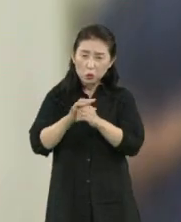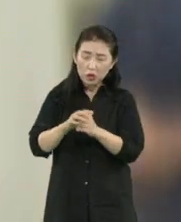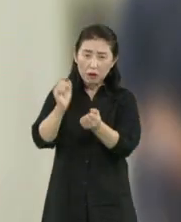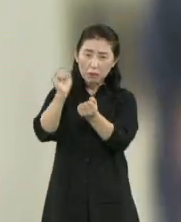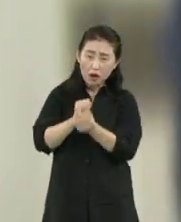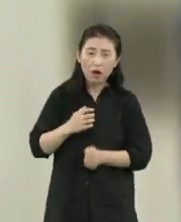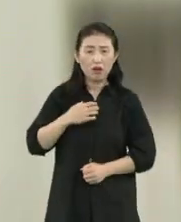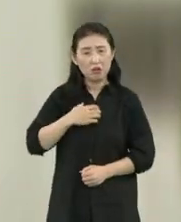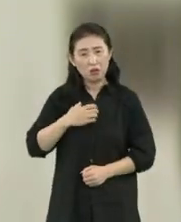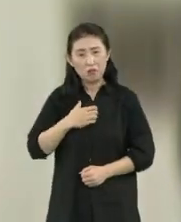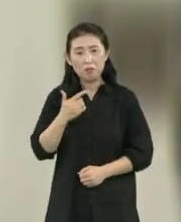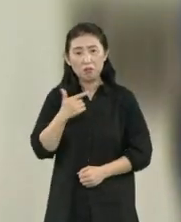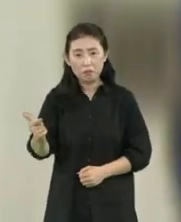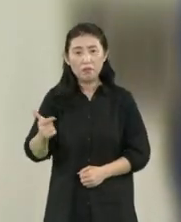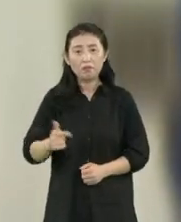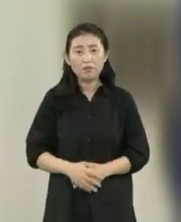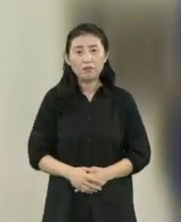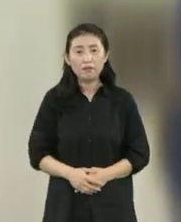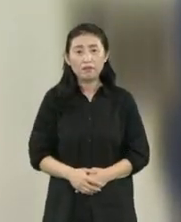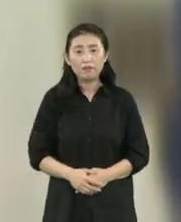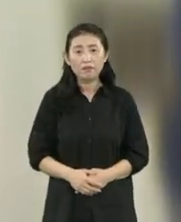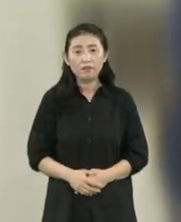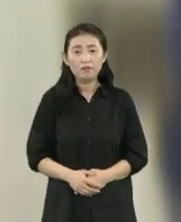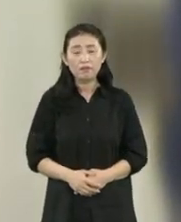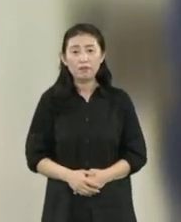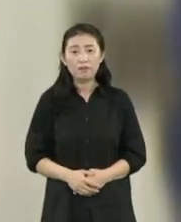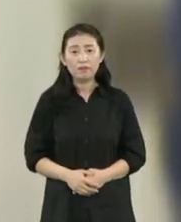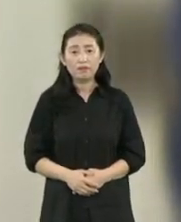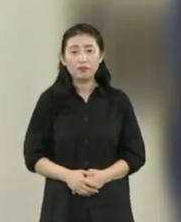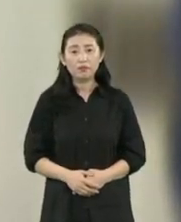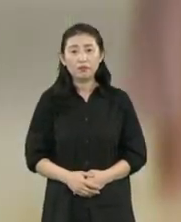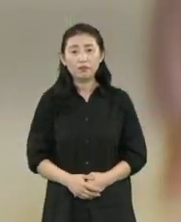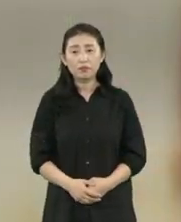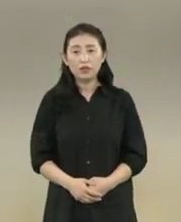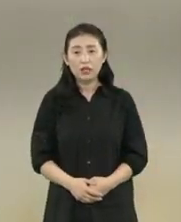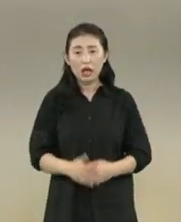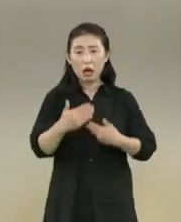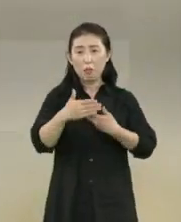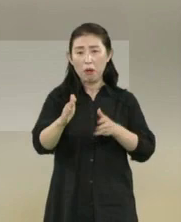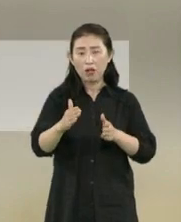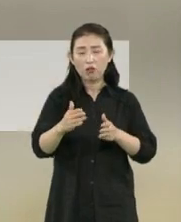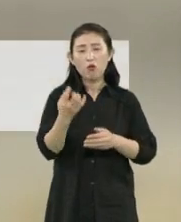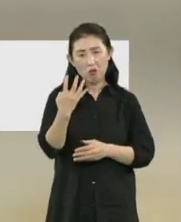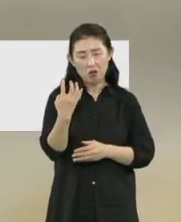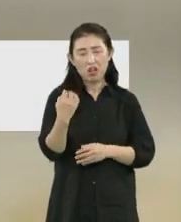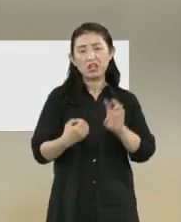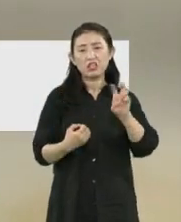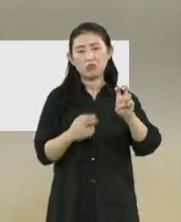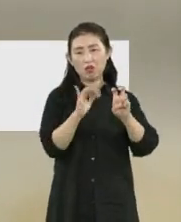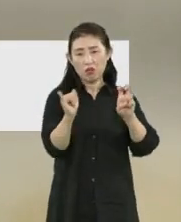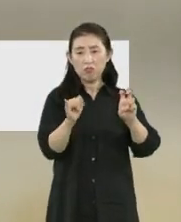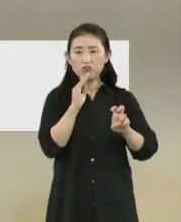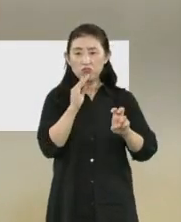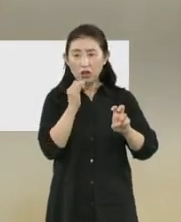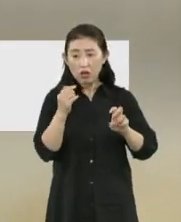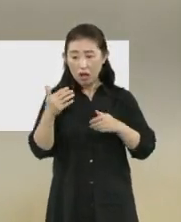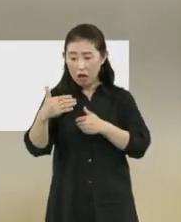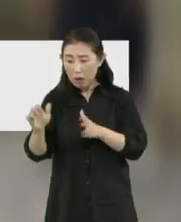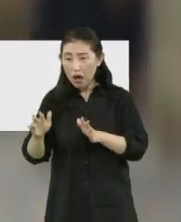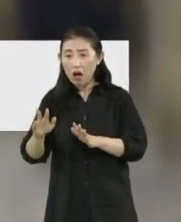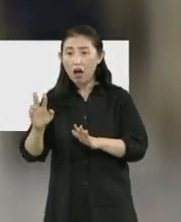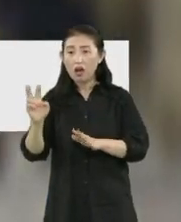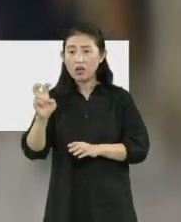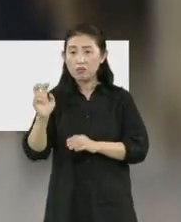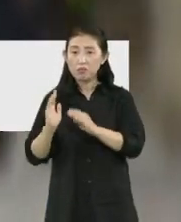시 집단 감염의 원인으로 지목되고 있습니다. 다른데 20명이면 여기도 20명까지는 해줘야지 애들이